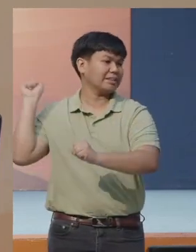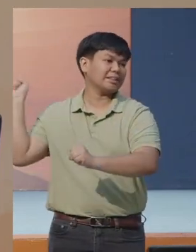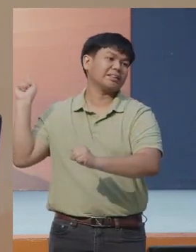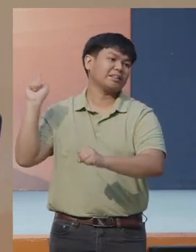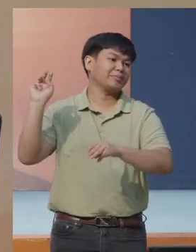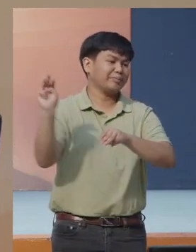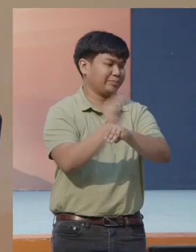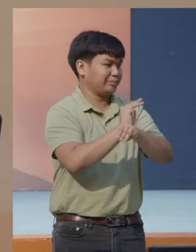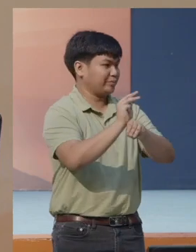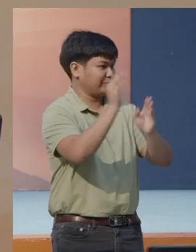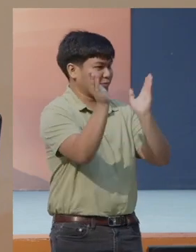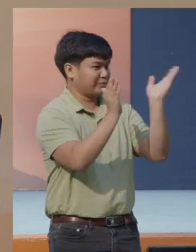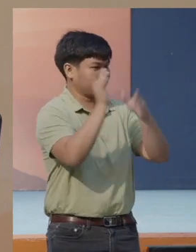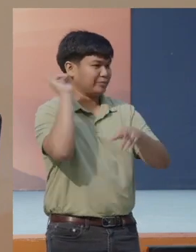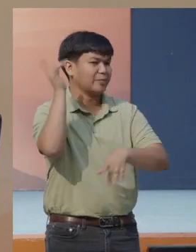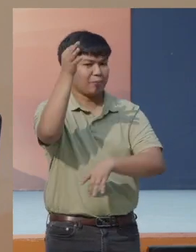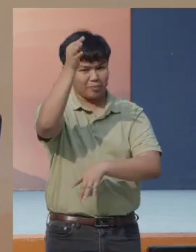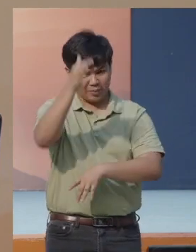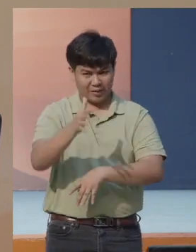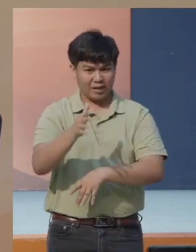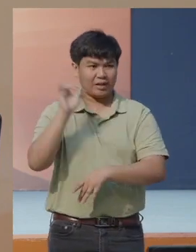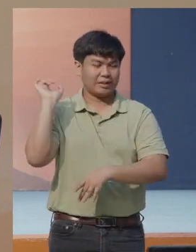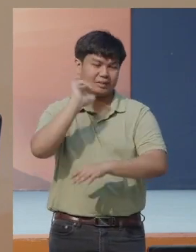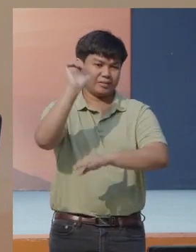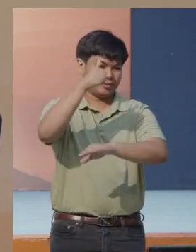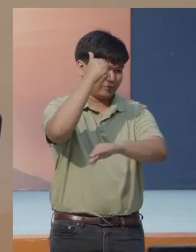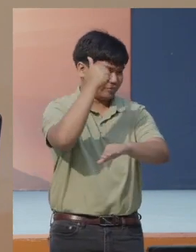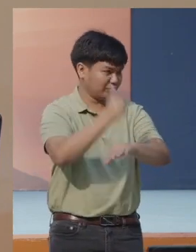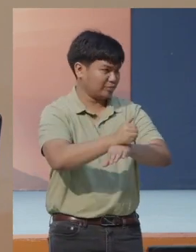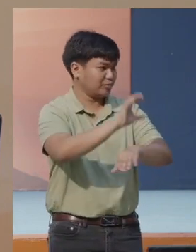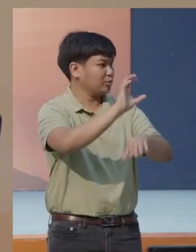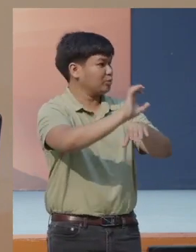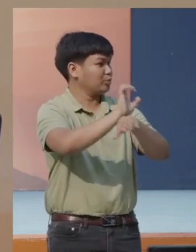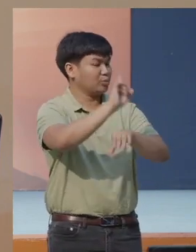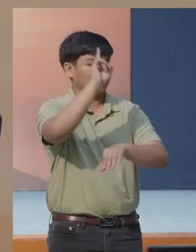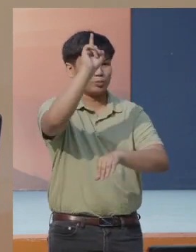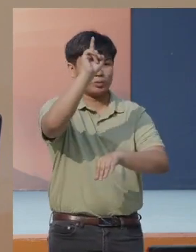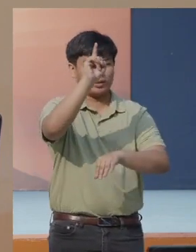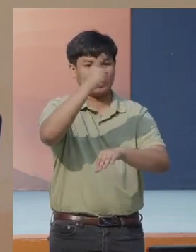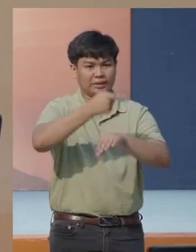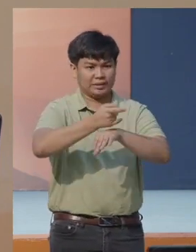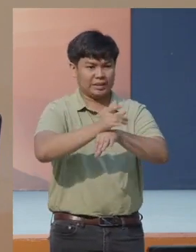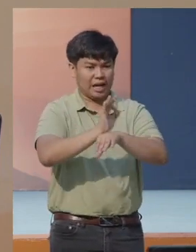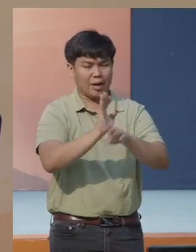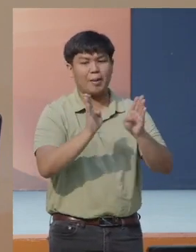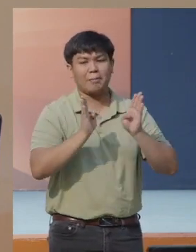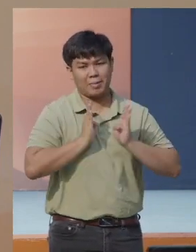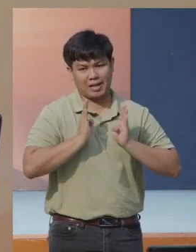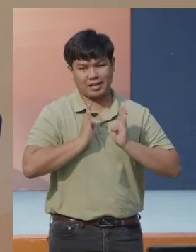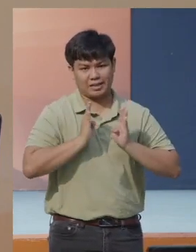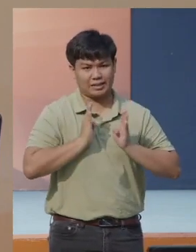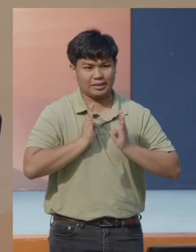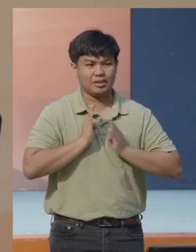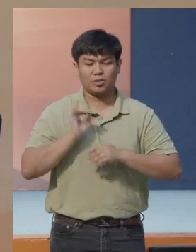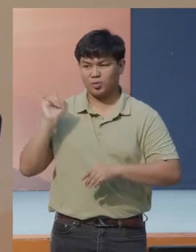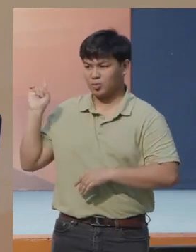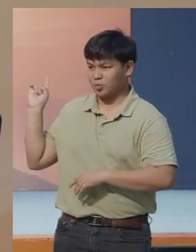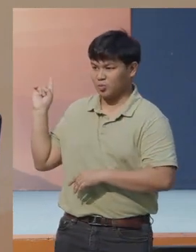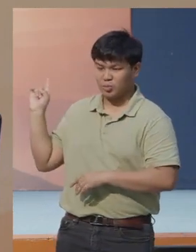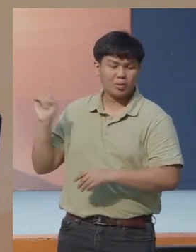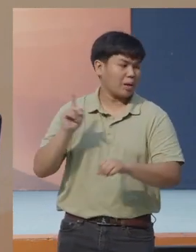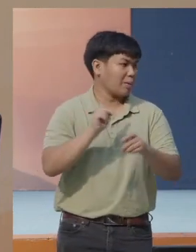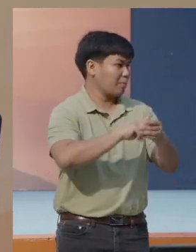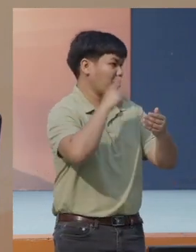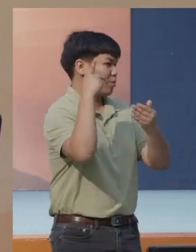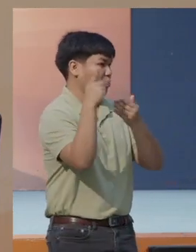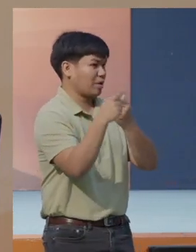nag-ministry. Na-lead po natin ang church planting ministry po natin doon, and praise God, this is one of the